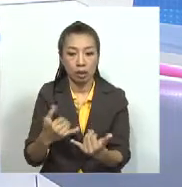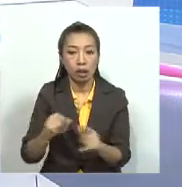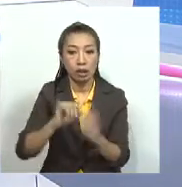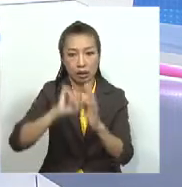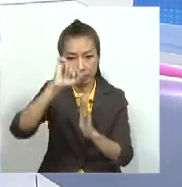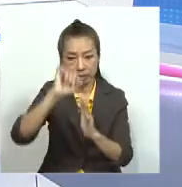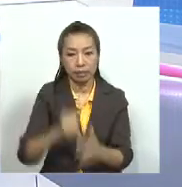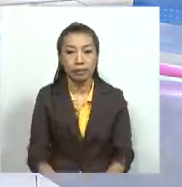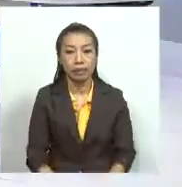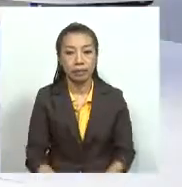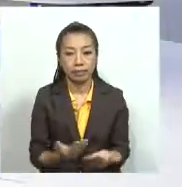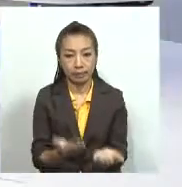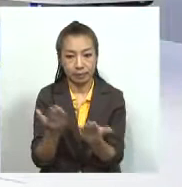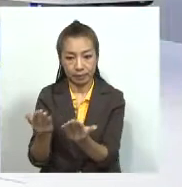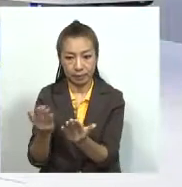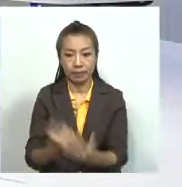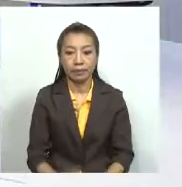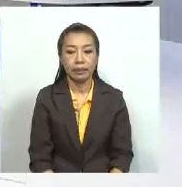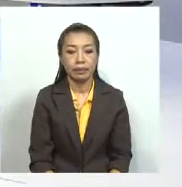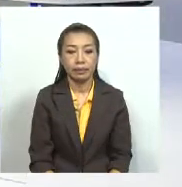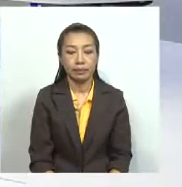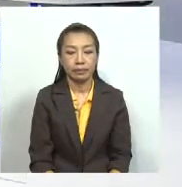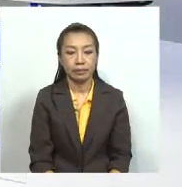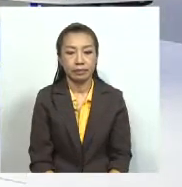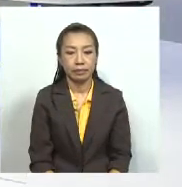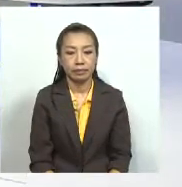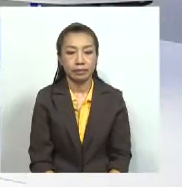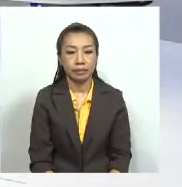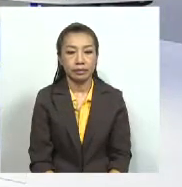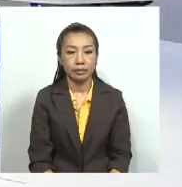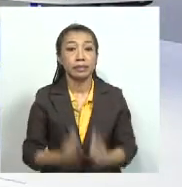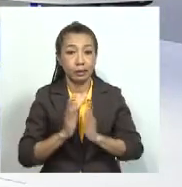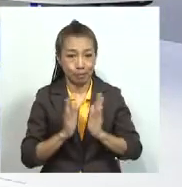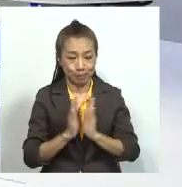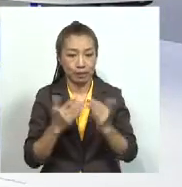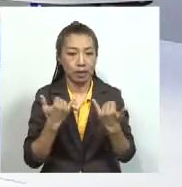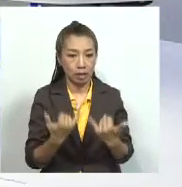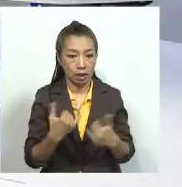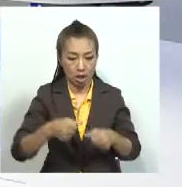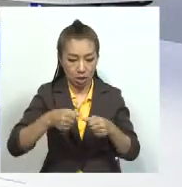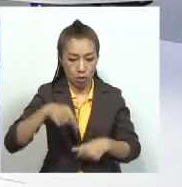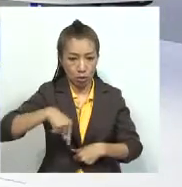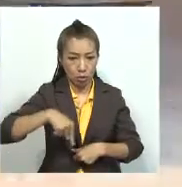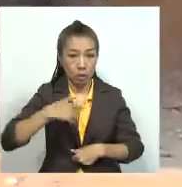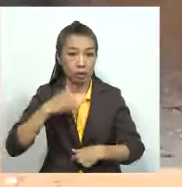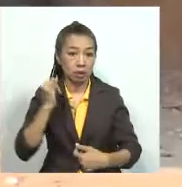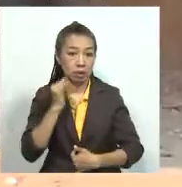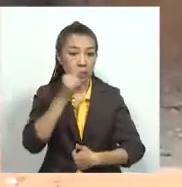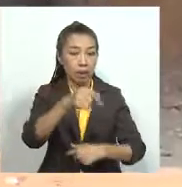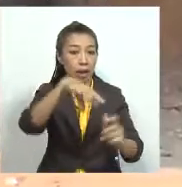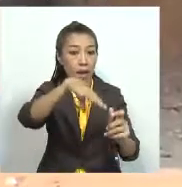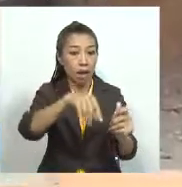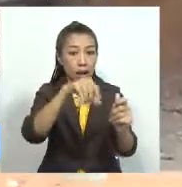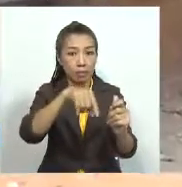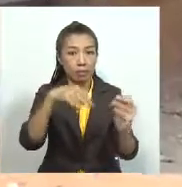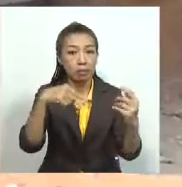ดจากจังหวัดเชียงใหม่ค่ะเชิญค่ะคุณจารุวรรณค่ะ ค่ะขอบคุณค่ะคุณกรองแก้วคุณปวีณาคะขณะนี้ค่ะดิฉันกำลังจะเดินทางเข้าไปยังในอำเภอเส